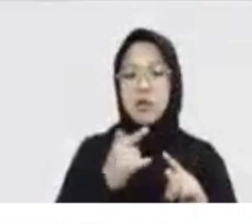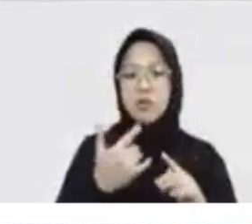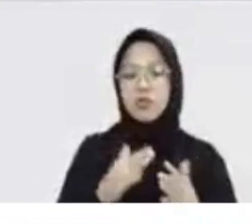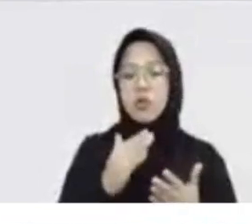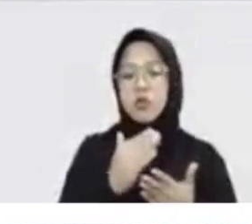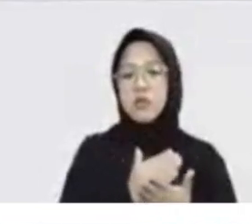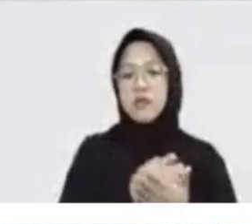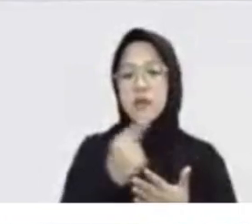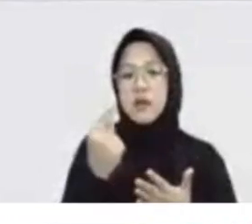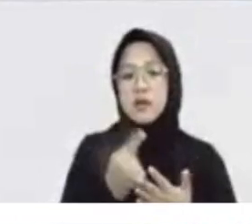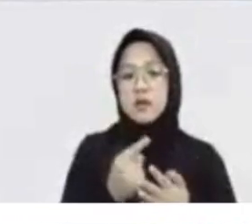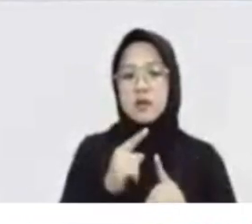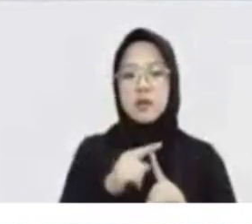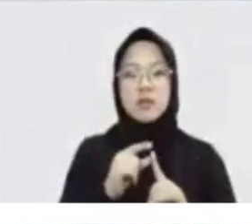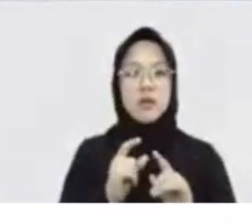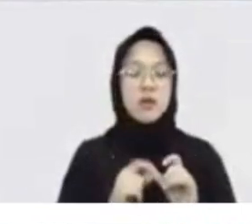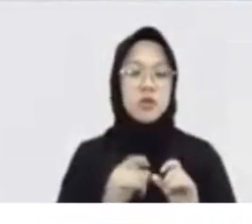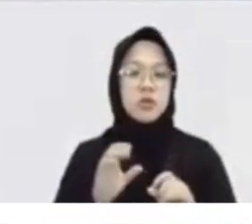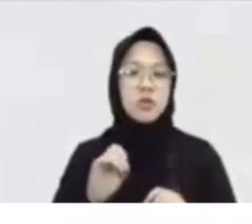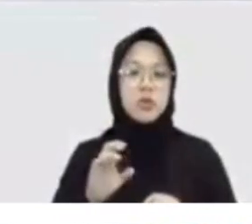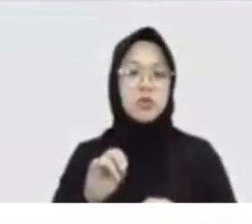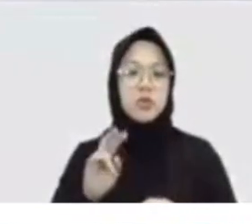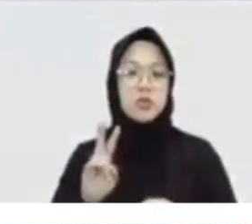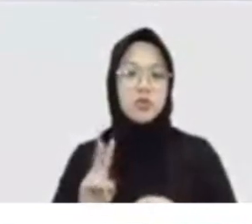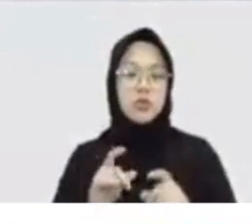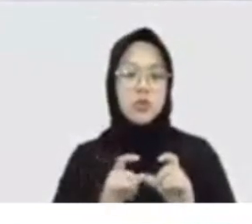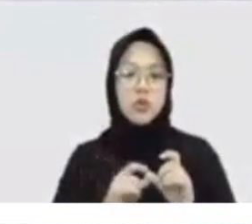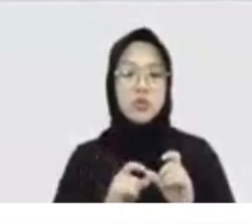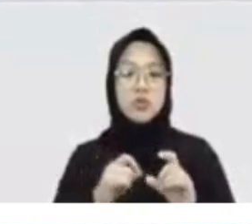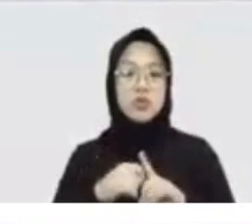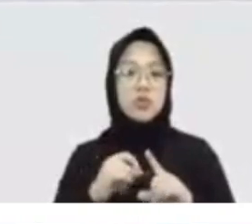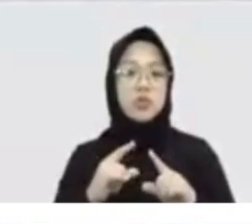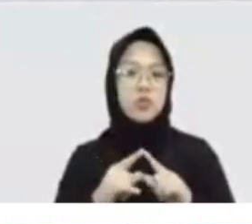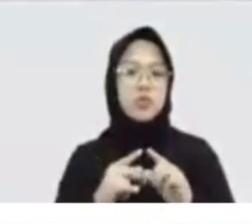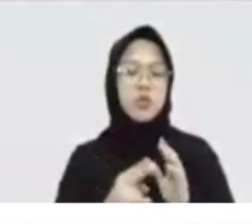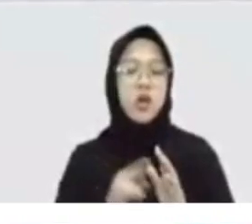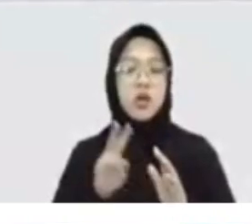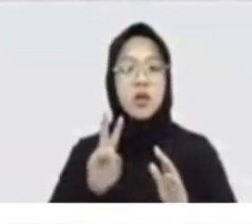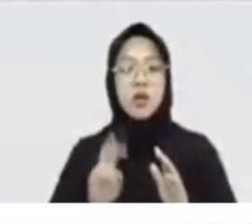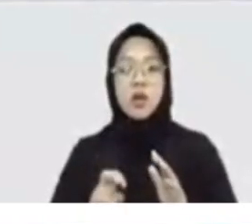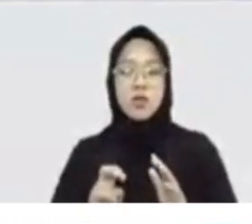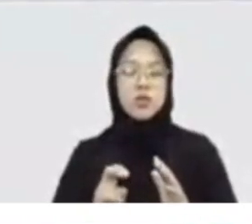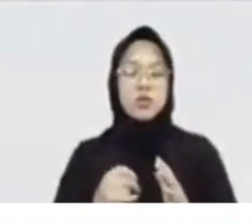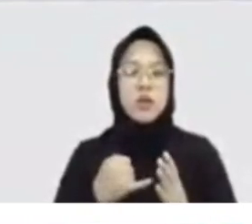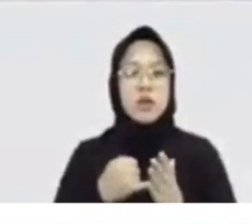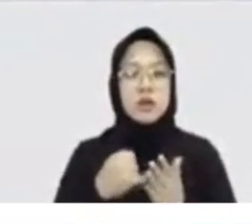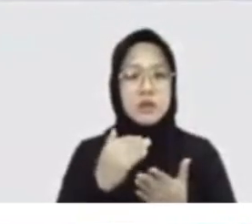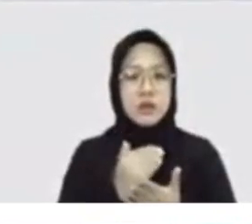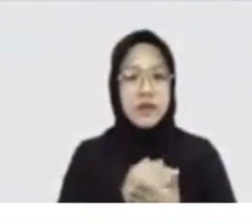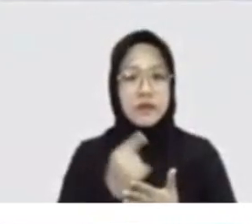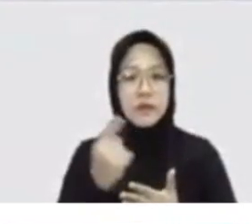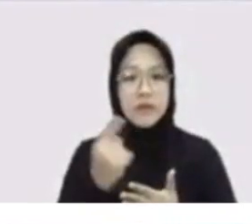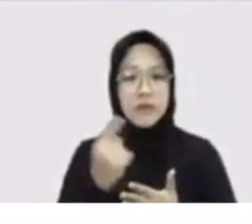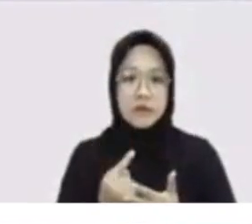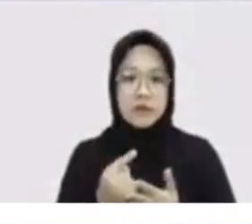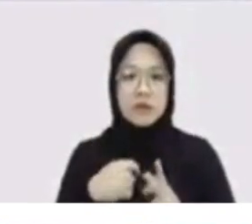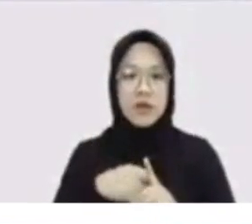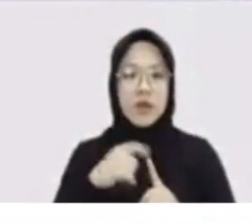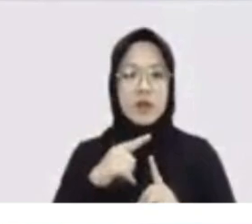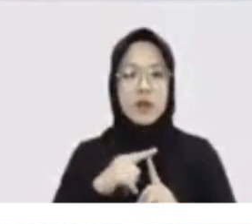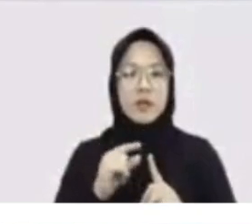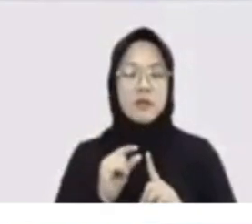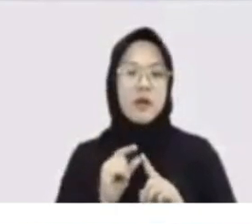khusus di TPS 002 Desa Susukan Kecamatan Comal yang seharusnya pemilih tersebut mengisi pada daftar hadir pemilih pindahan ke TPS tersebut